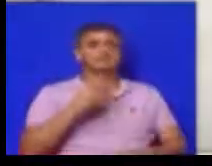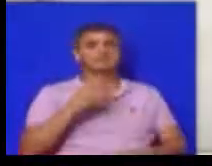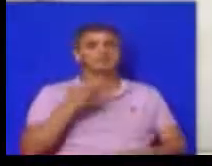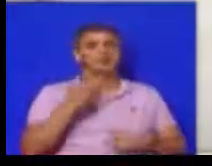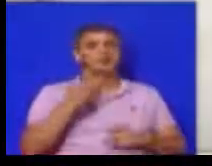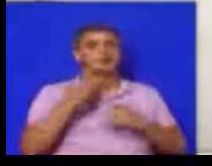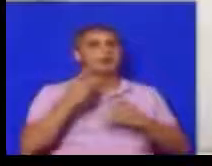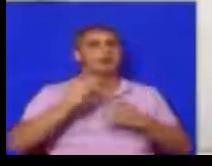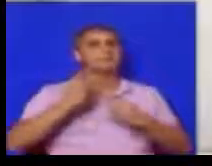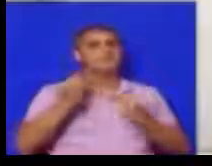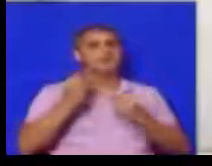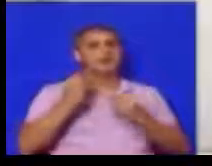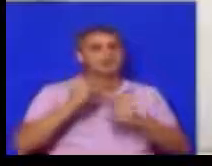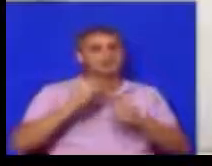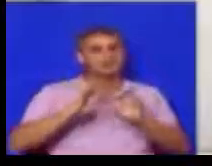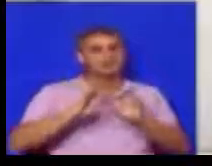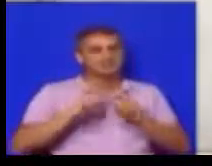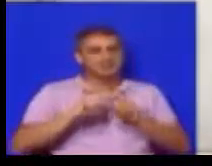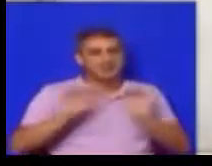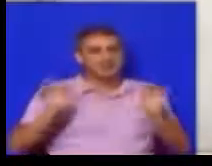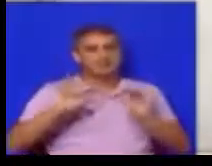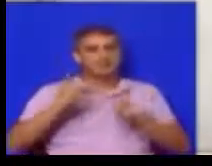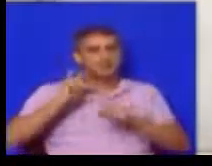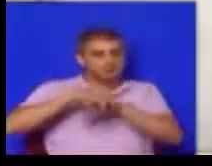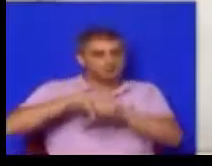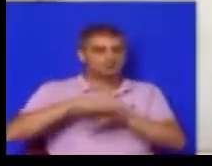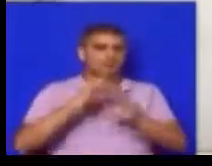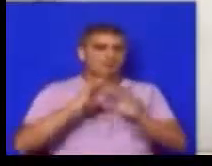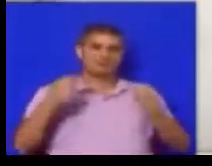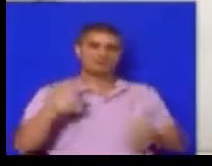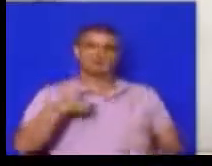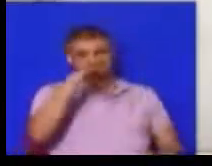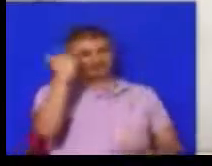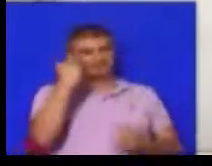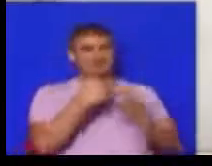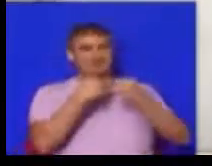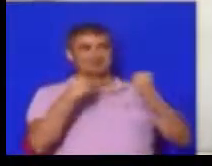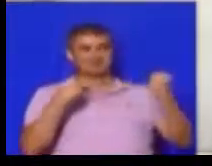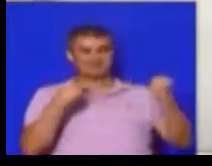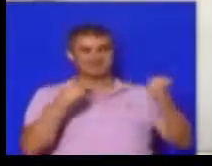הטריגר? מהו העדק שבו יוצאים לקרב? אוקיי, ואנחנו נסתפק בשיא המתח